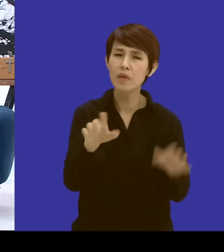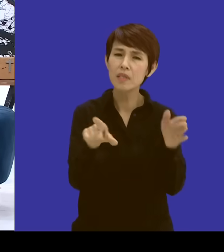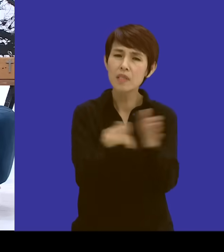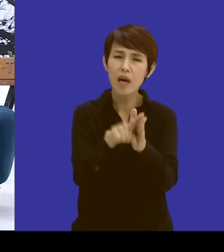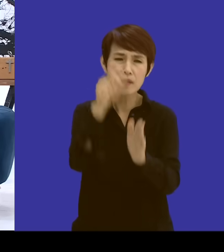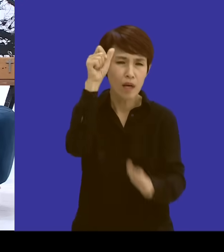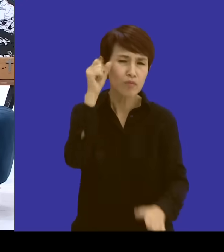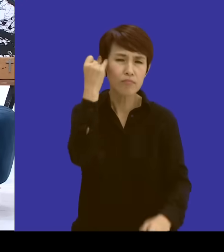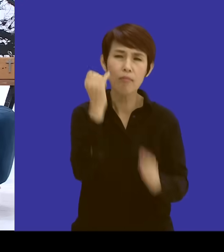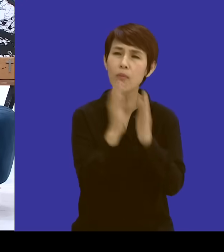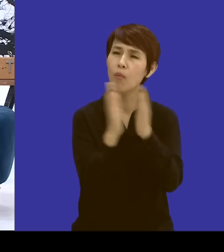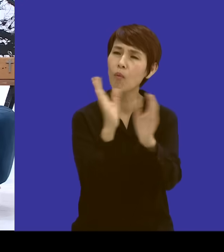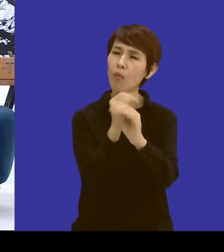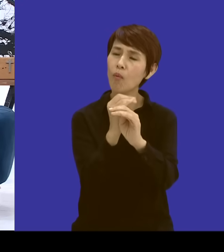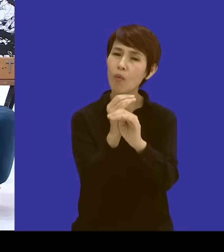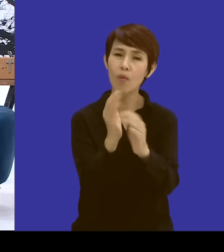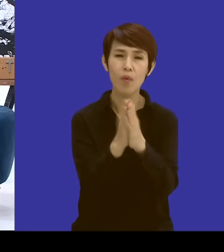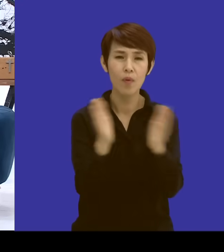신앙 사춘기가 오신 거예요?